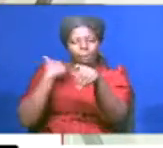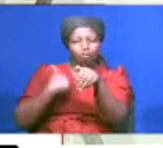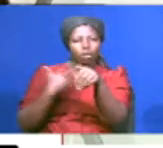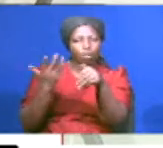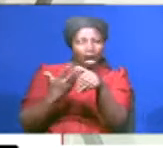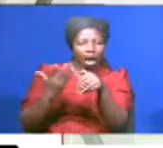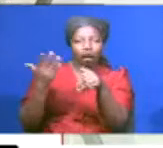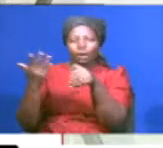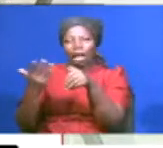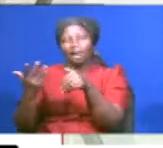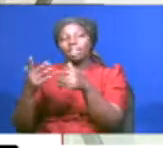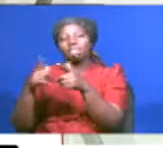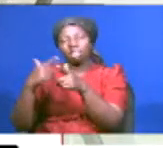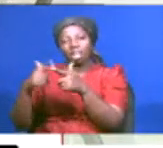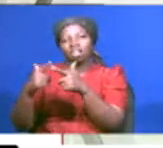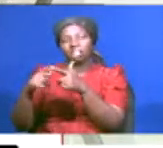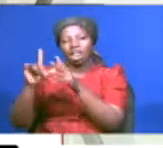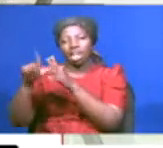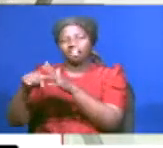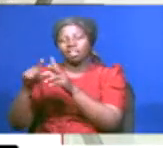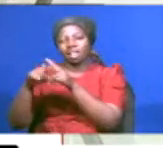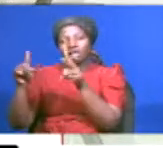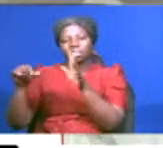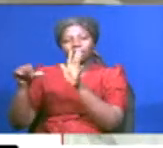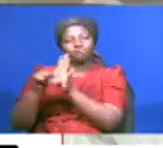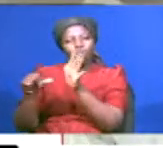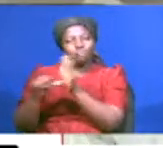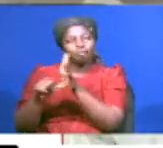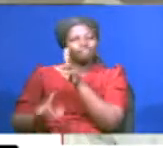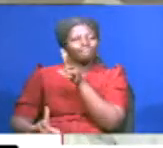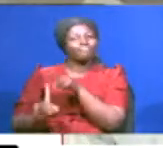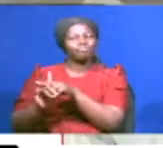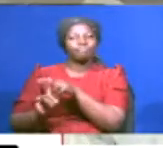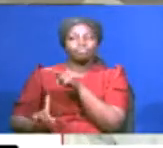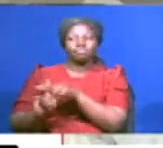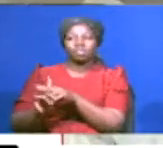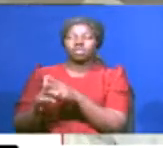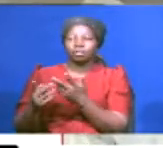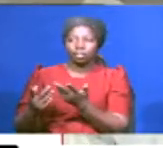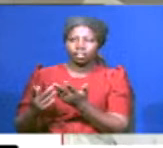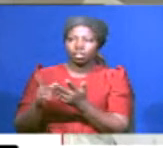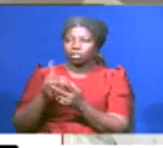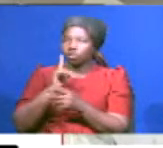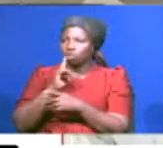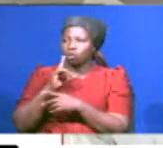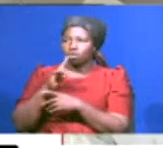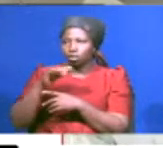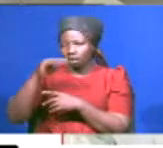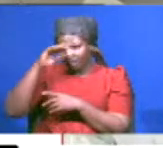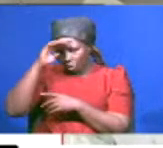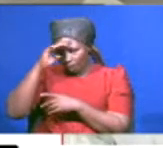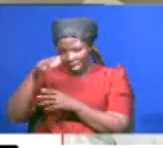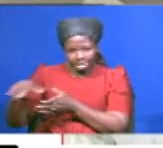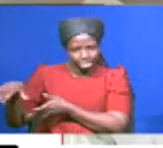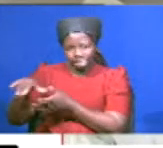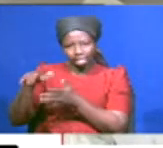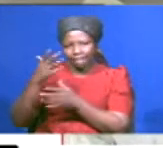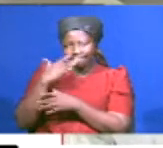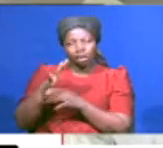yule mwingine akaleta fujo. You know, akaleta fujo. Yeah. So akamwaga pombe pale na nini ndio nikaimba hiyo